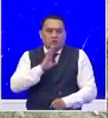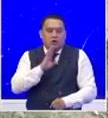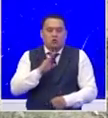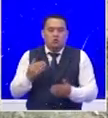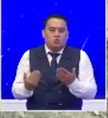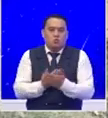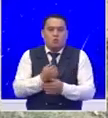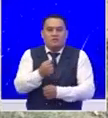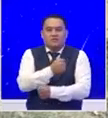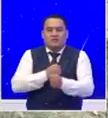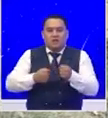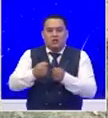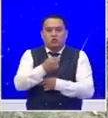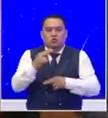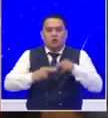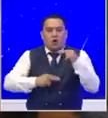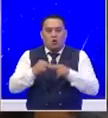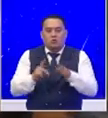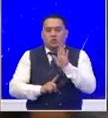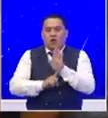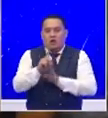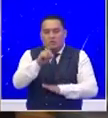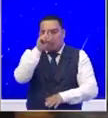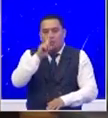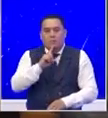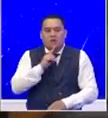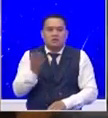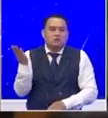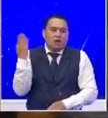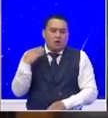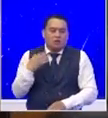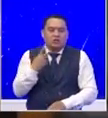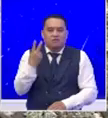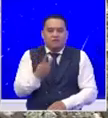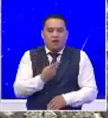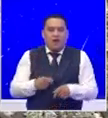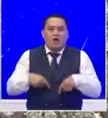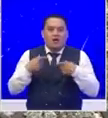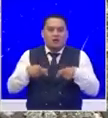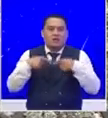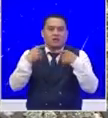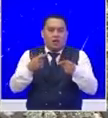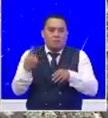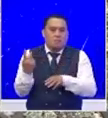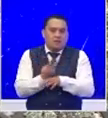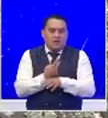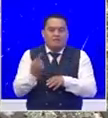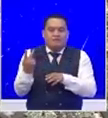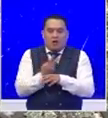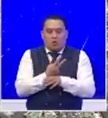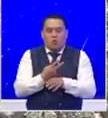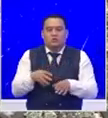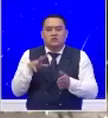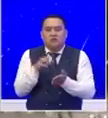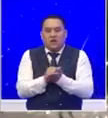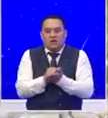с новой насосной станцией. Строительство ее началось буквально месяц назад и пройдет в 2 этапа. Первый будет осуществлен в рамках программы «Дорожная